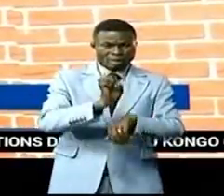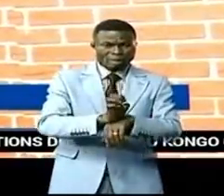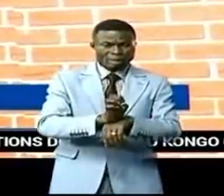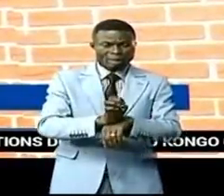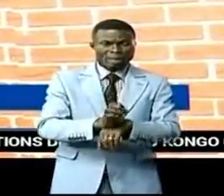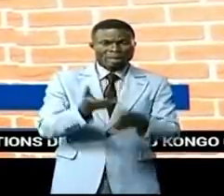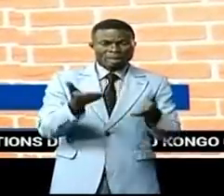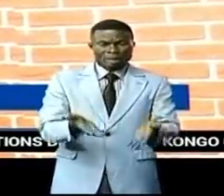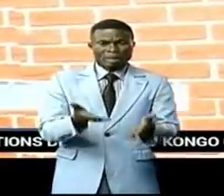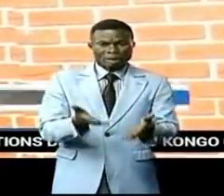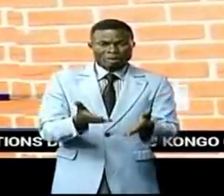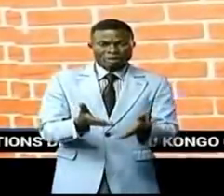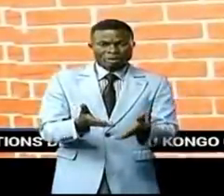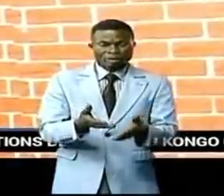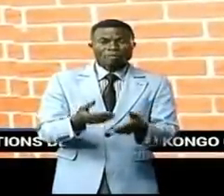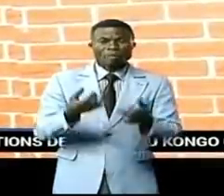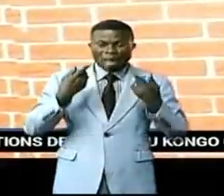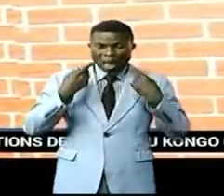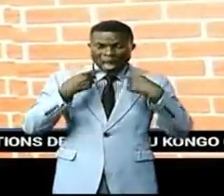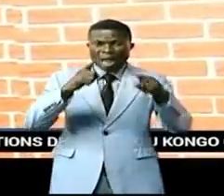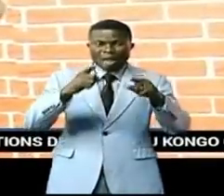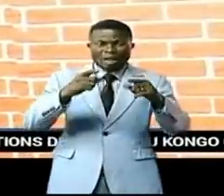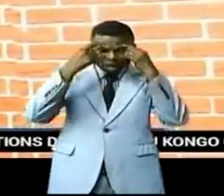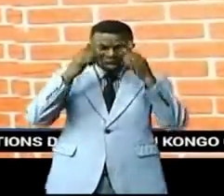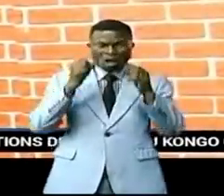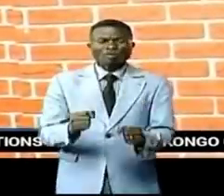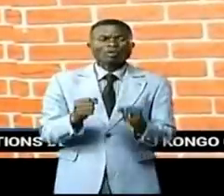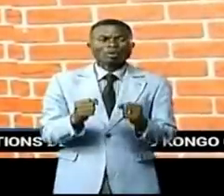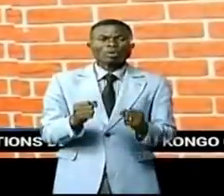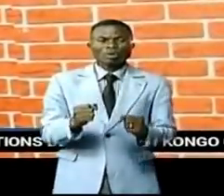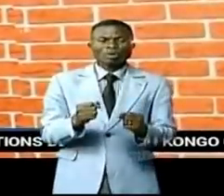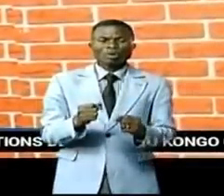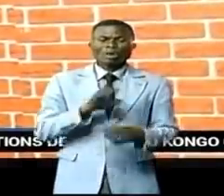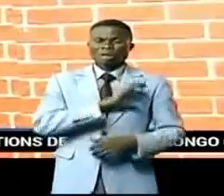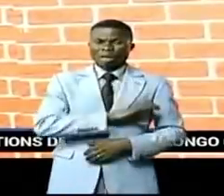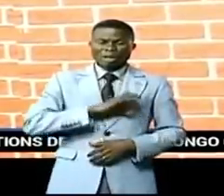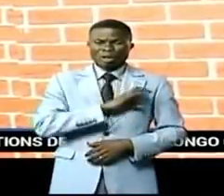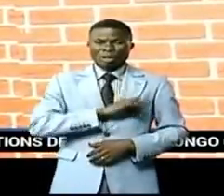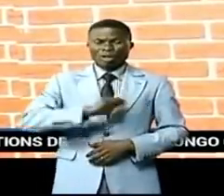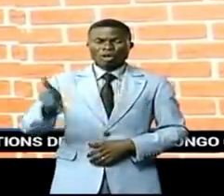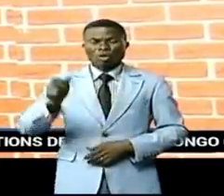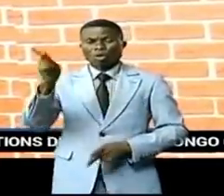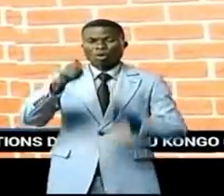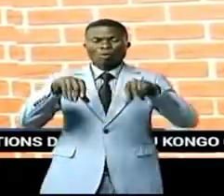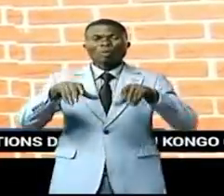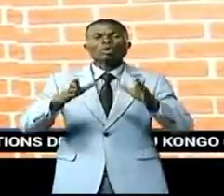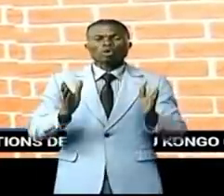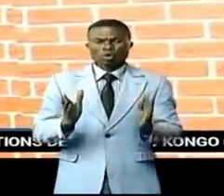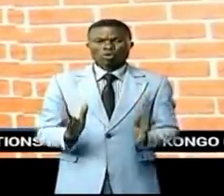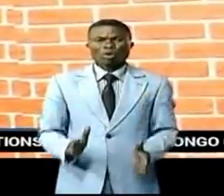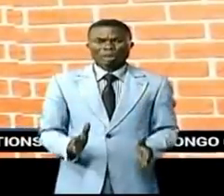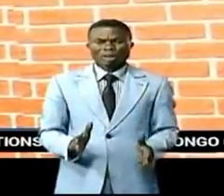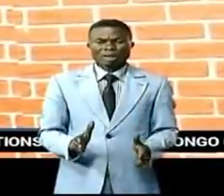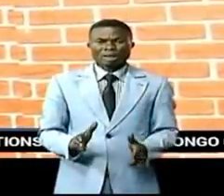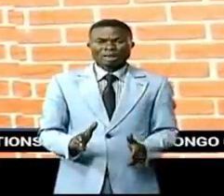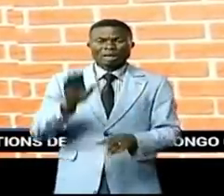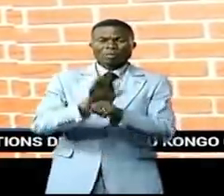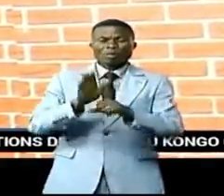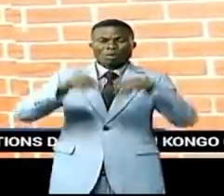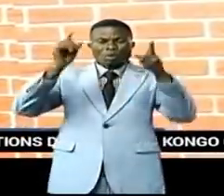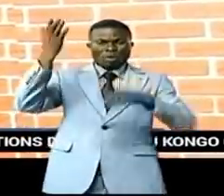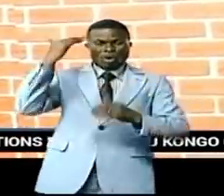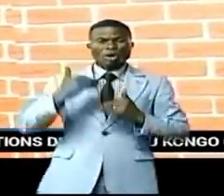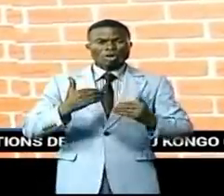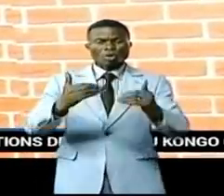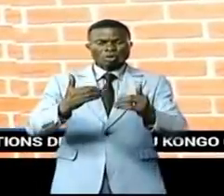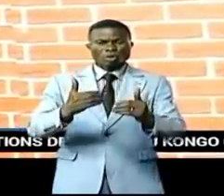Ici, je viens dénoncer avec la dernière énergie le comportement de certains compatriotes congolais qui, depuis plusieurs années, continuent